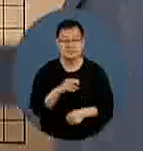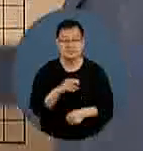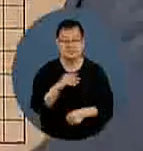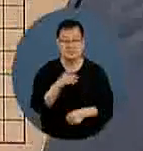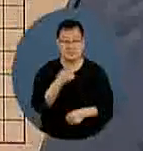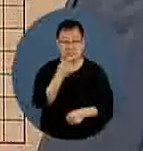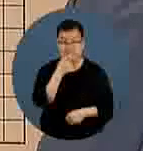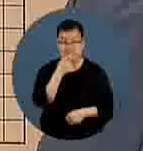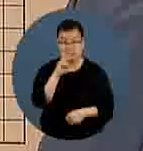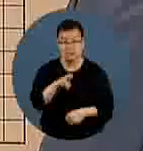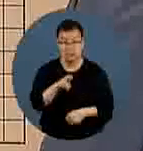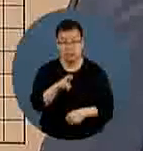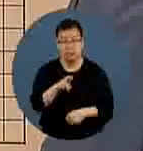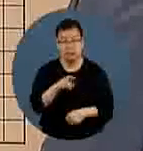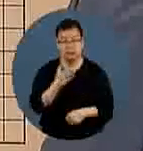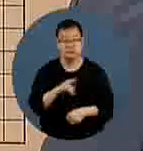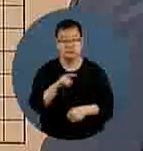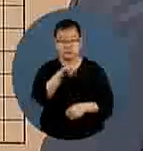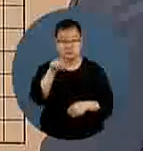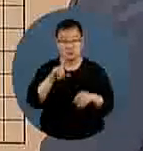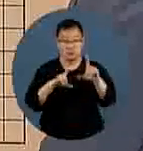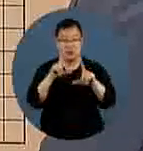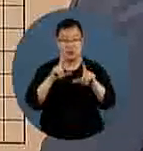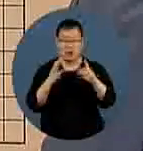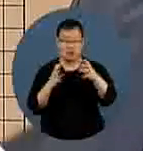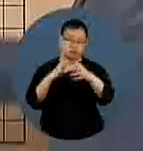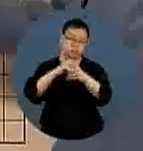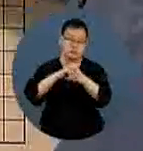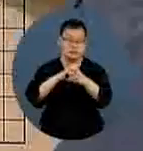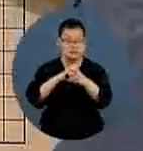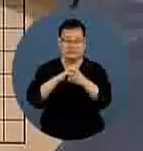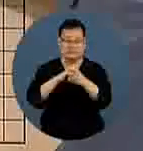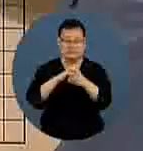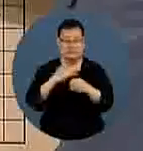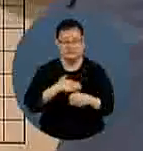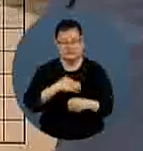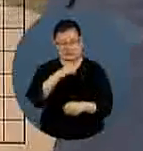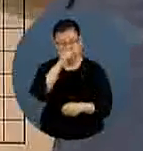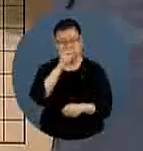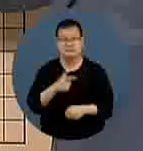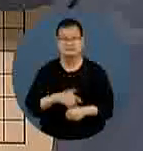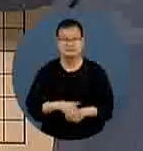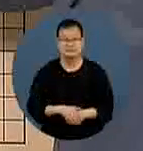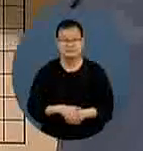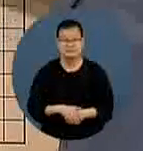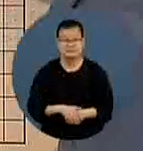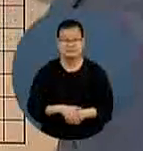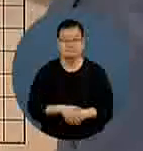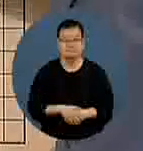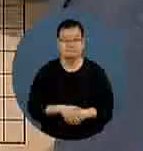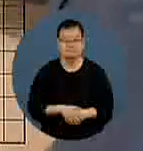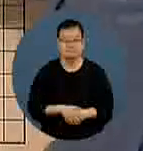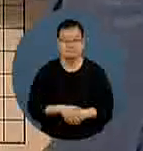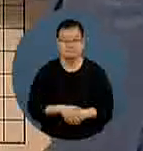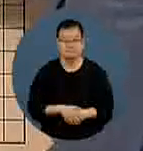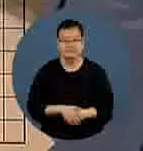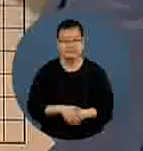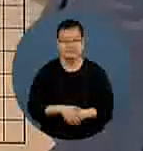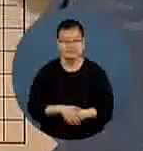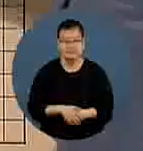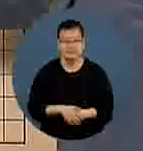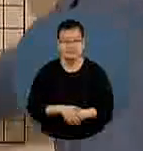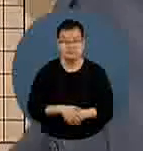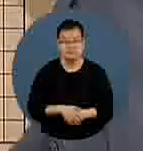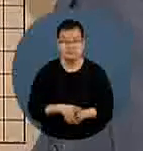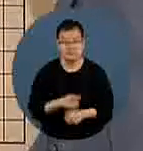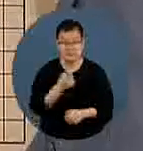없죠. 아, 이것은 네. 너무 기분 나쁜 모양이 되는데요. 안 받아야 돼. 네. 이건 손을 빼야 됩니다. 이렇게 늘어둬야 됩니다. 네. 근데 따내니까 백도